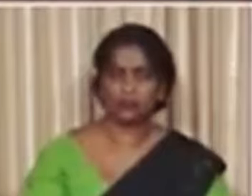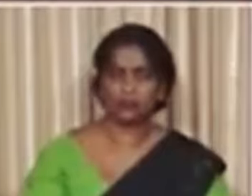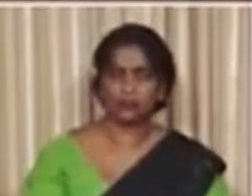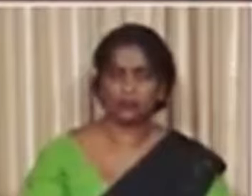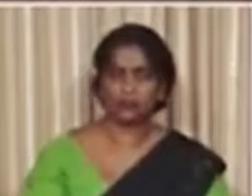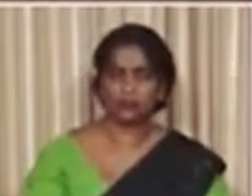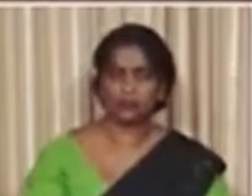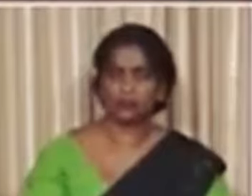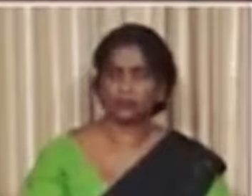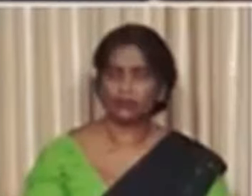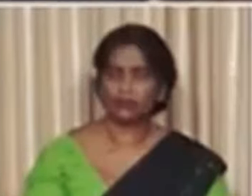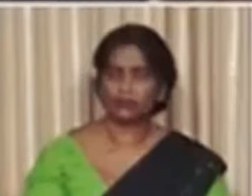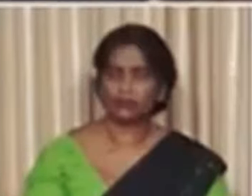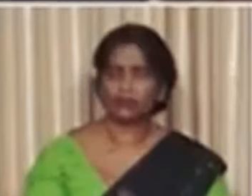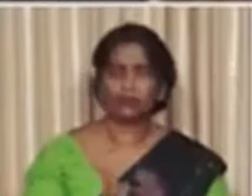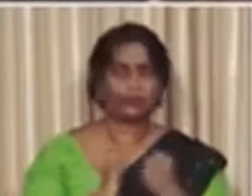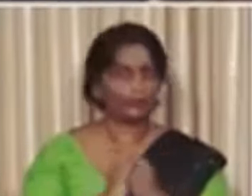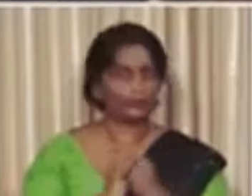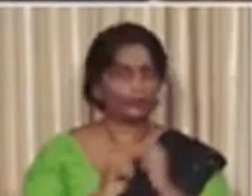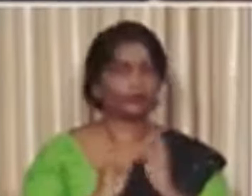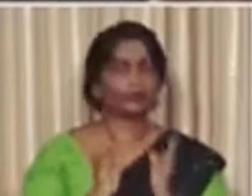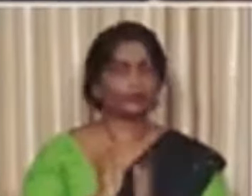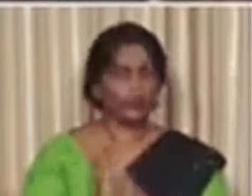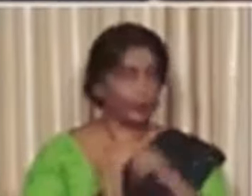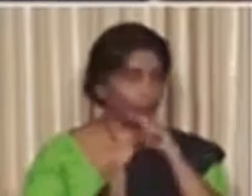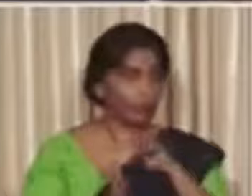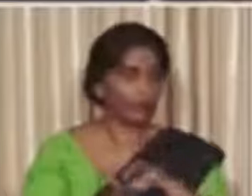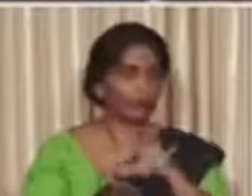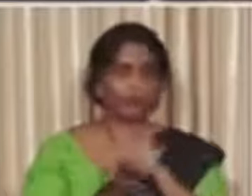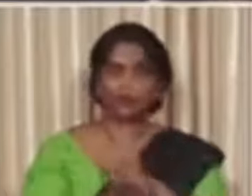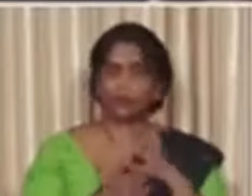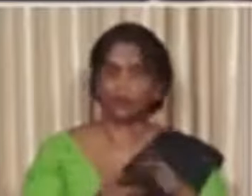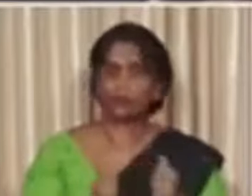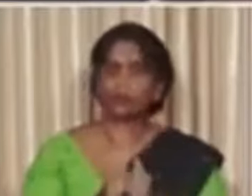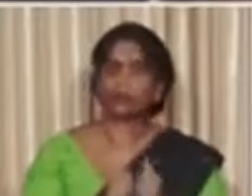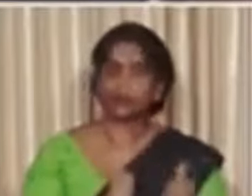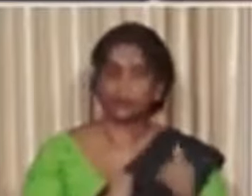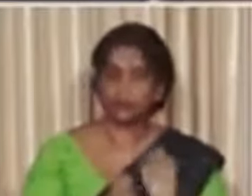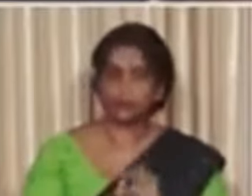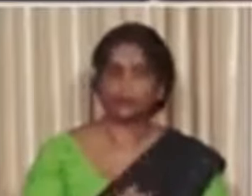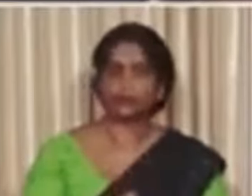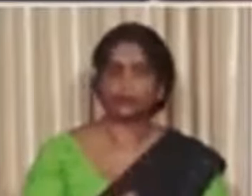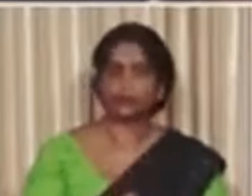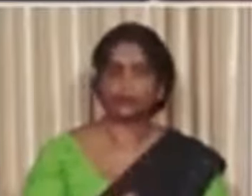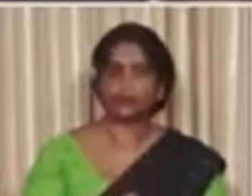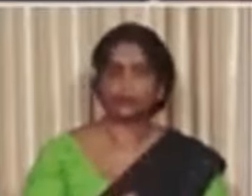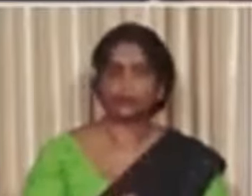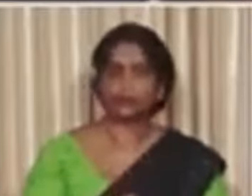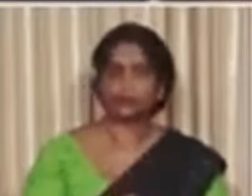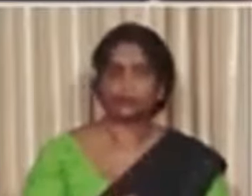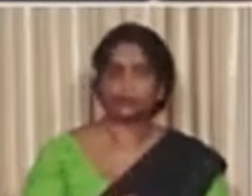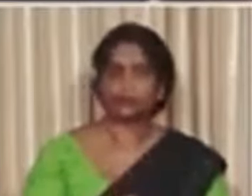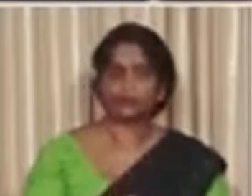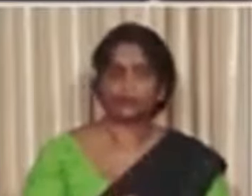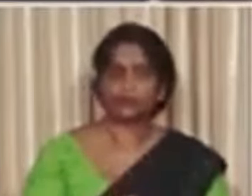ගරු අග්‍රාමාත්‍යතුමා ඒ පිළිබඳව තහවුරුවක් ලබා දුන්නා. ඒ අනුව කටයුතු කරන ඔබතුමාට ප්‍රශ්න